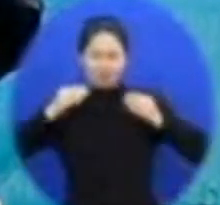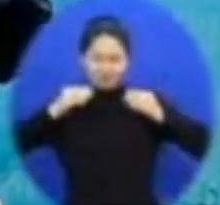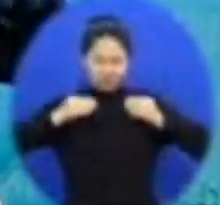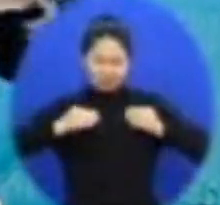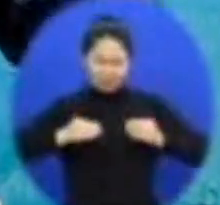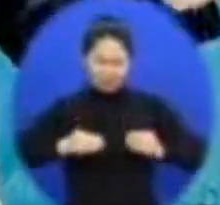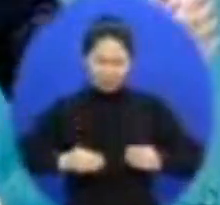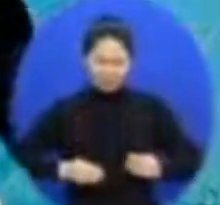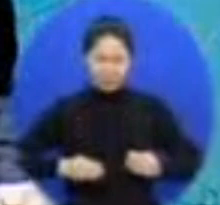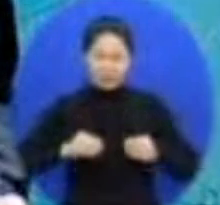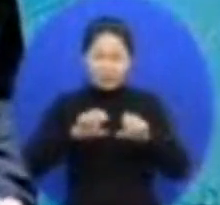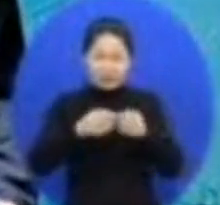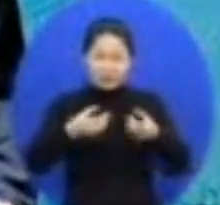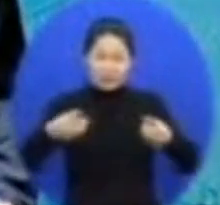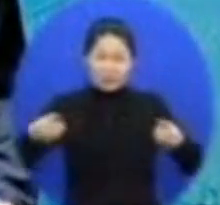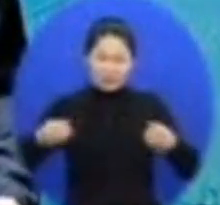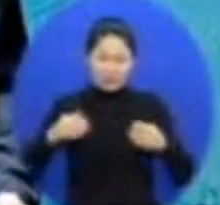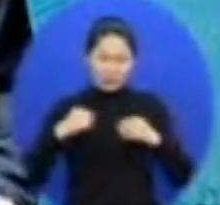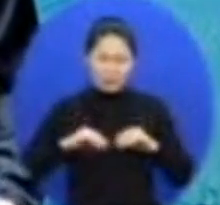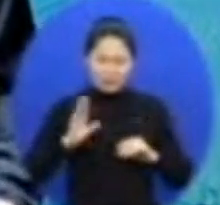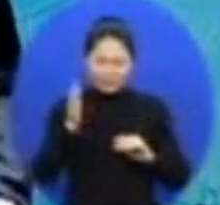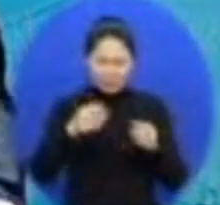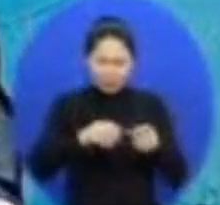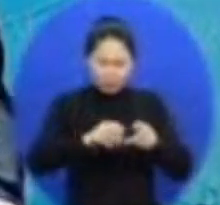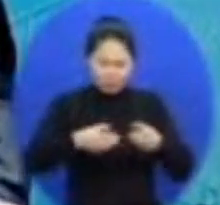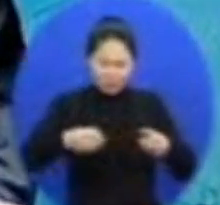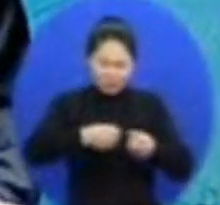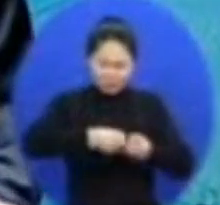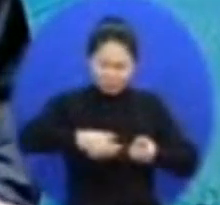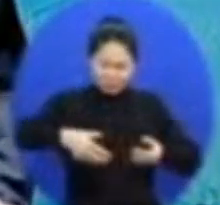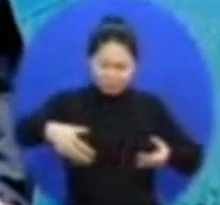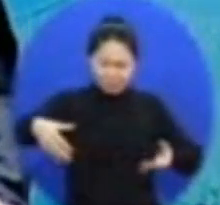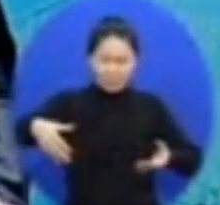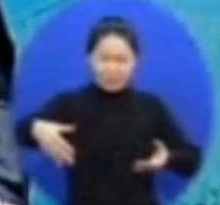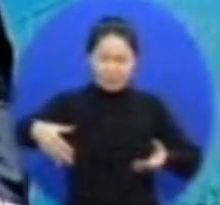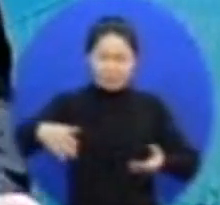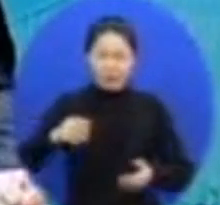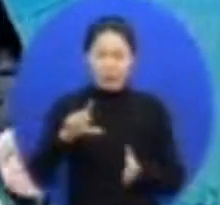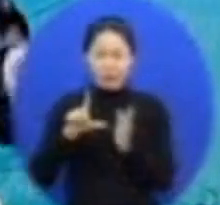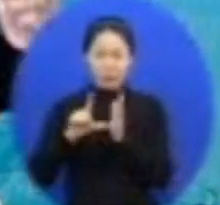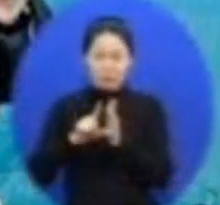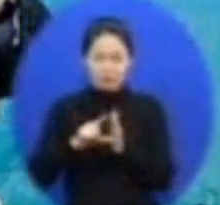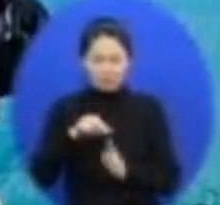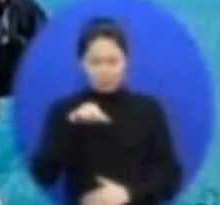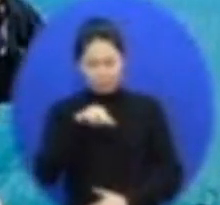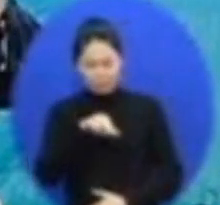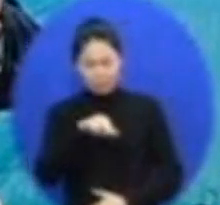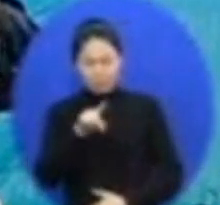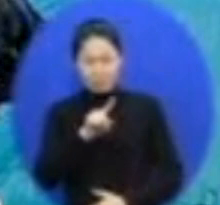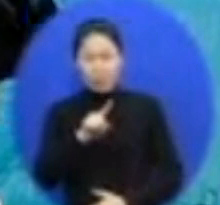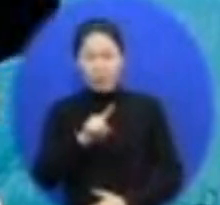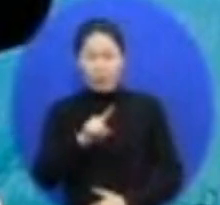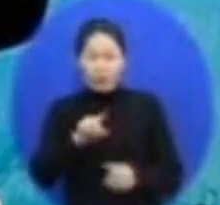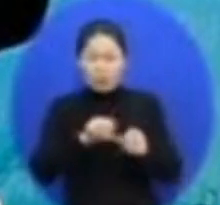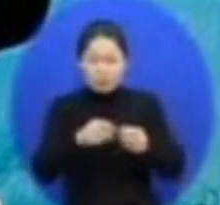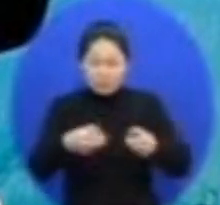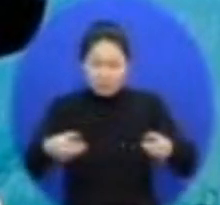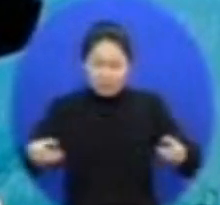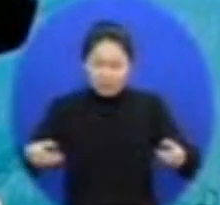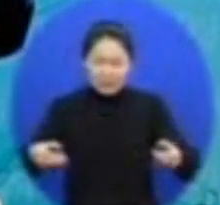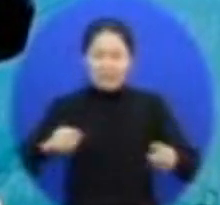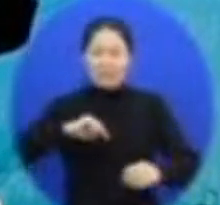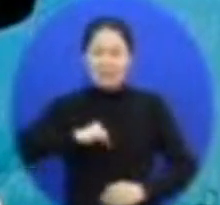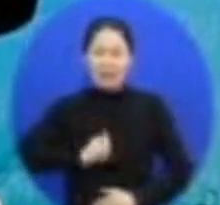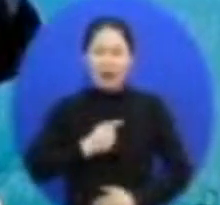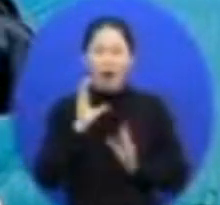쫙 펼쳤습니다 마틴 루터가 병상에서 내려다 보니까 그 두루마기에 는 자기가 어릴 때부터